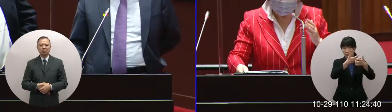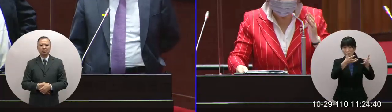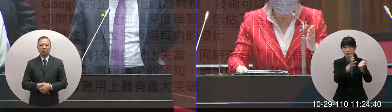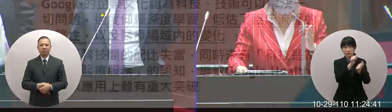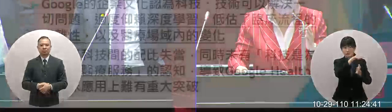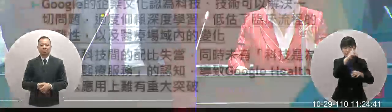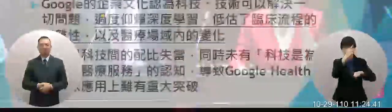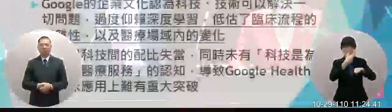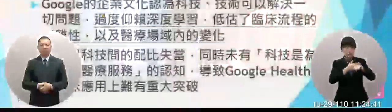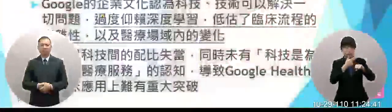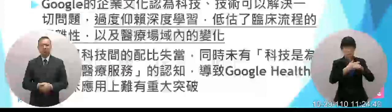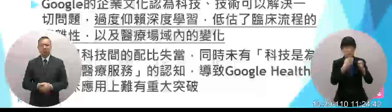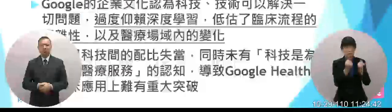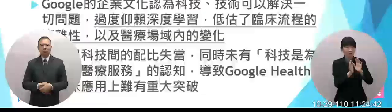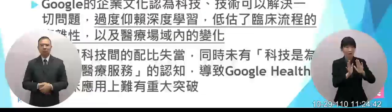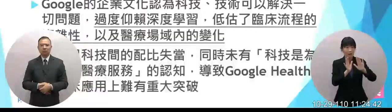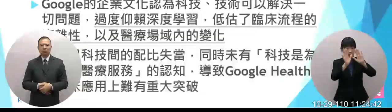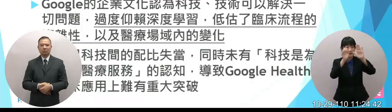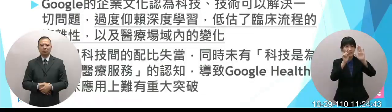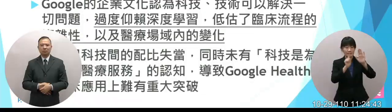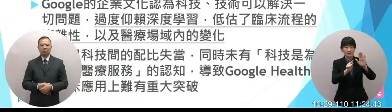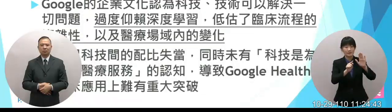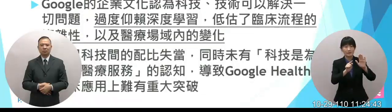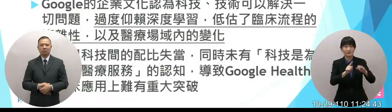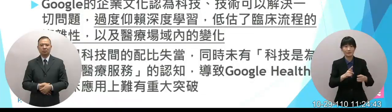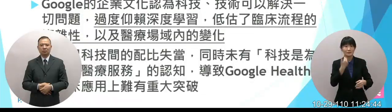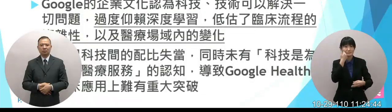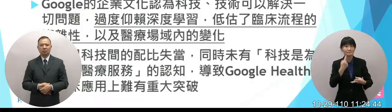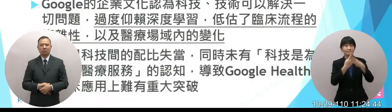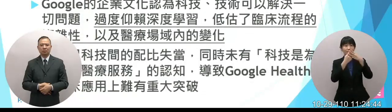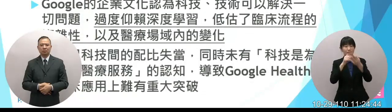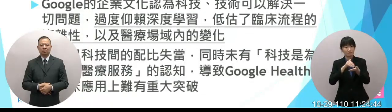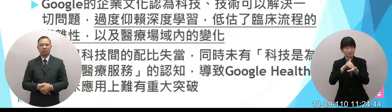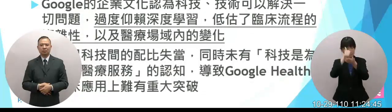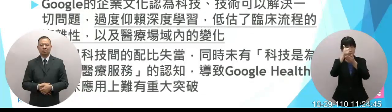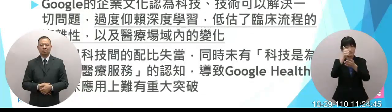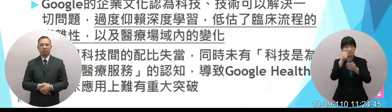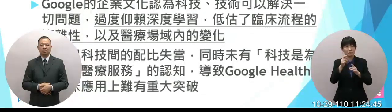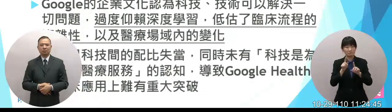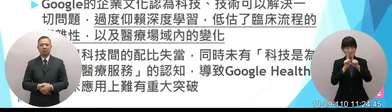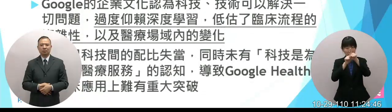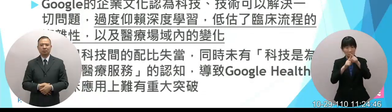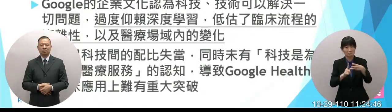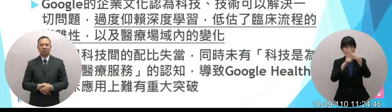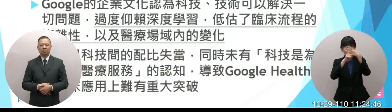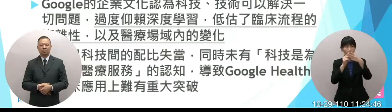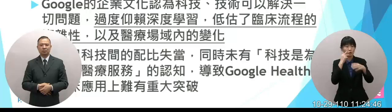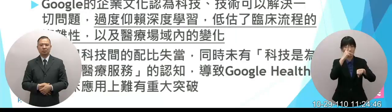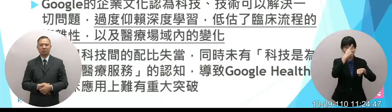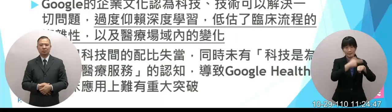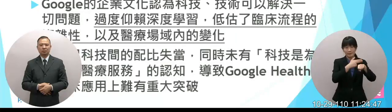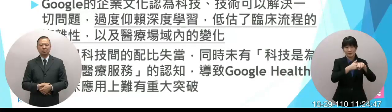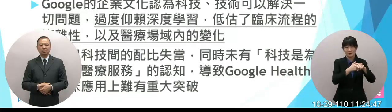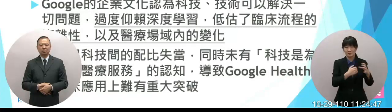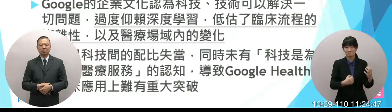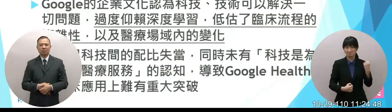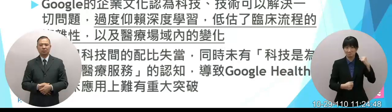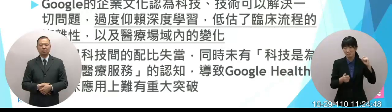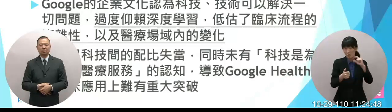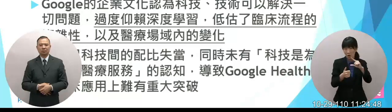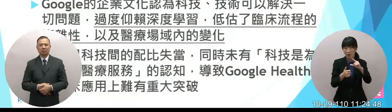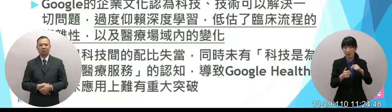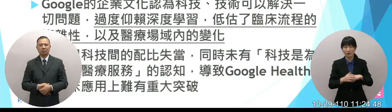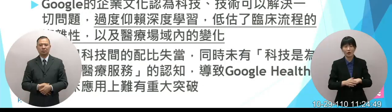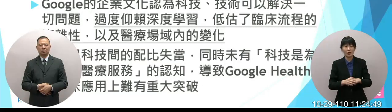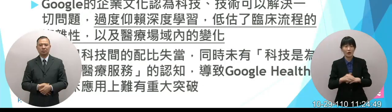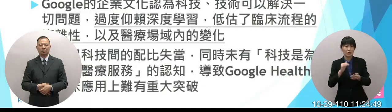发展仍然要以医疗为核心。若偏重科技，甚至科技至上，发展将与临